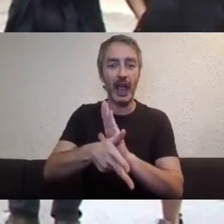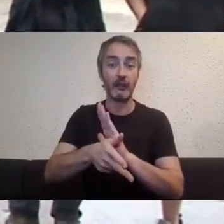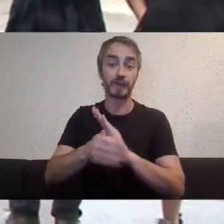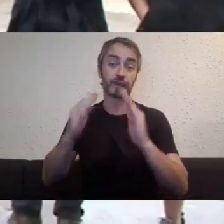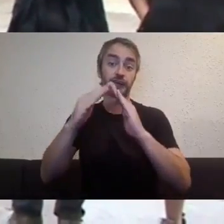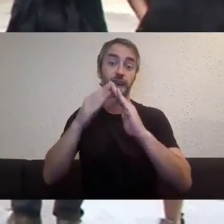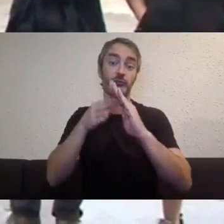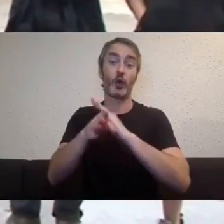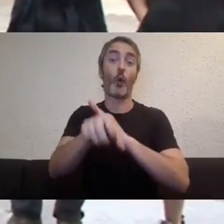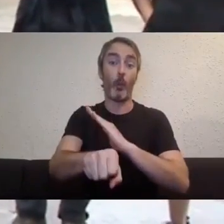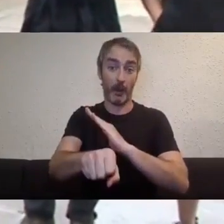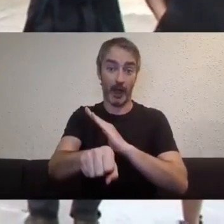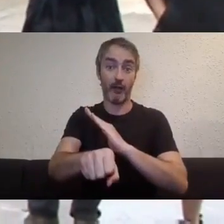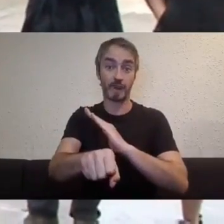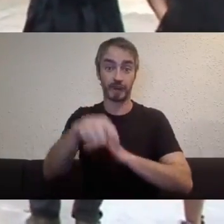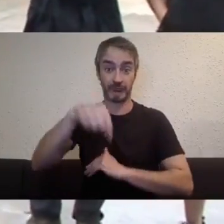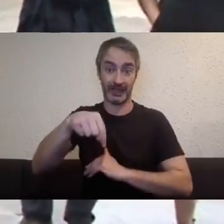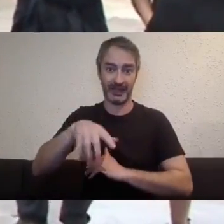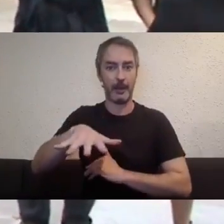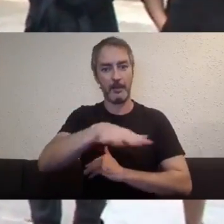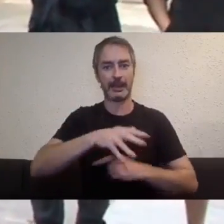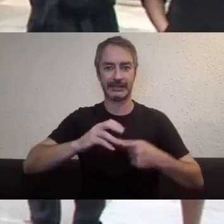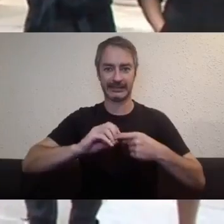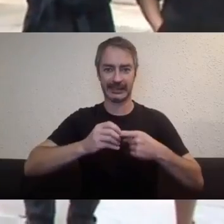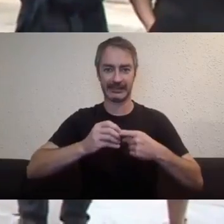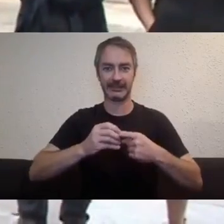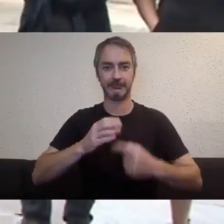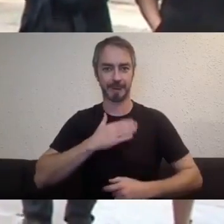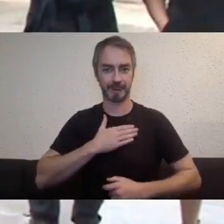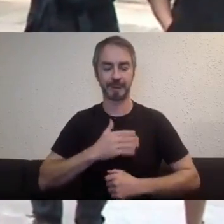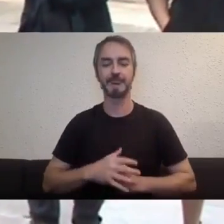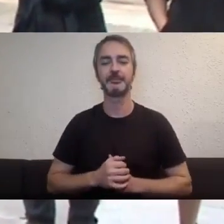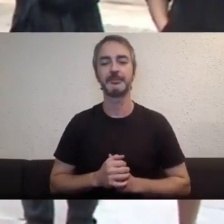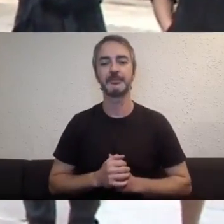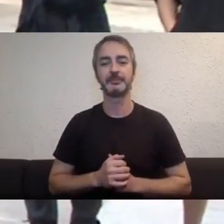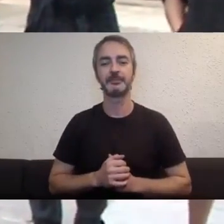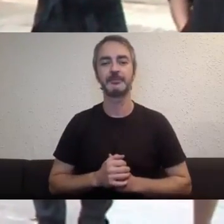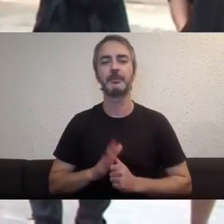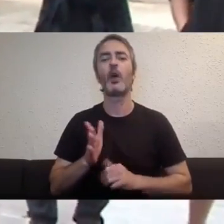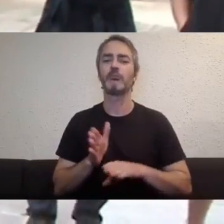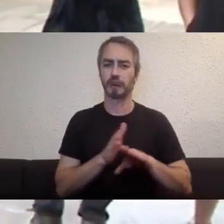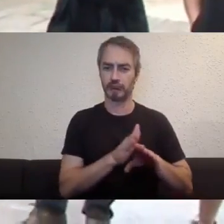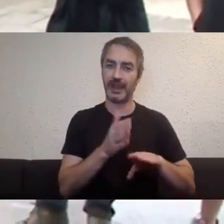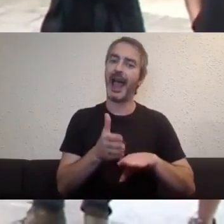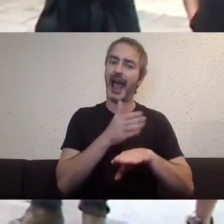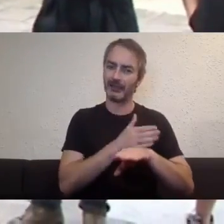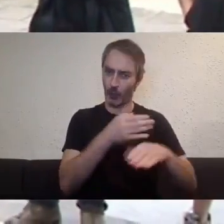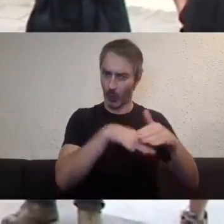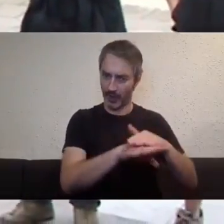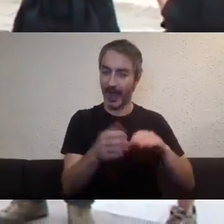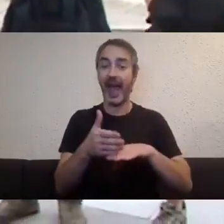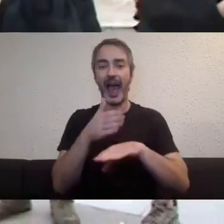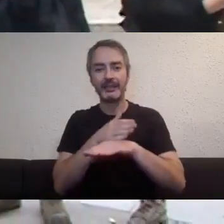l'ocupació bàsicament a Sants i pues, una petita introducció pues,